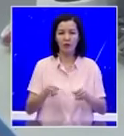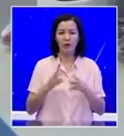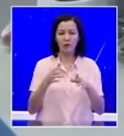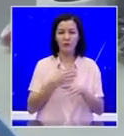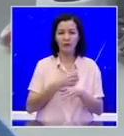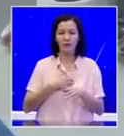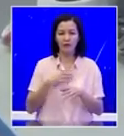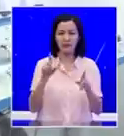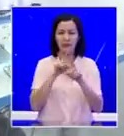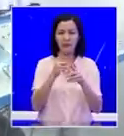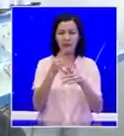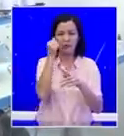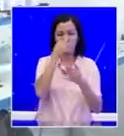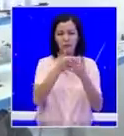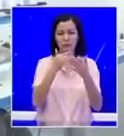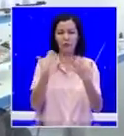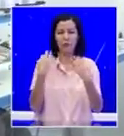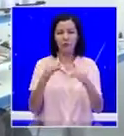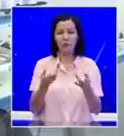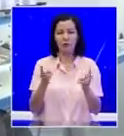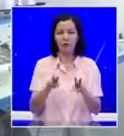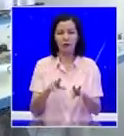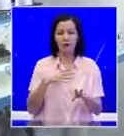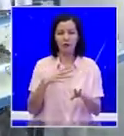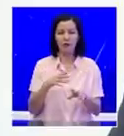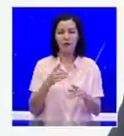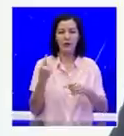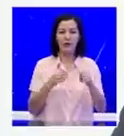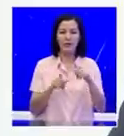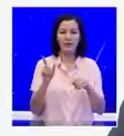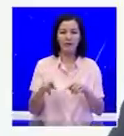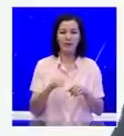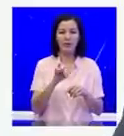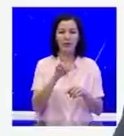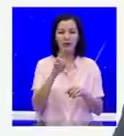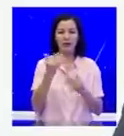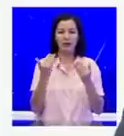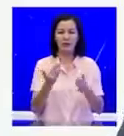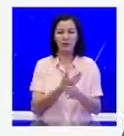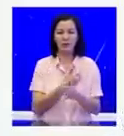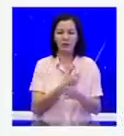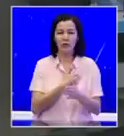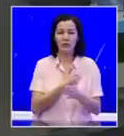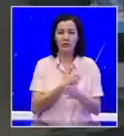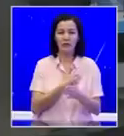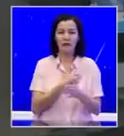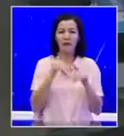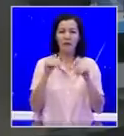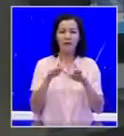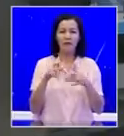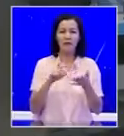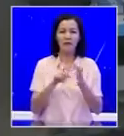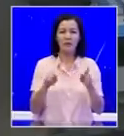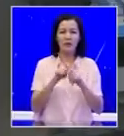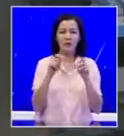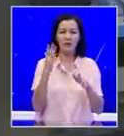Бұл ғимарат бір жыл бұрын бос тұрған. Талдықорғандық кәсіпкер Жарылқасын Болатұлы қазіргі сұранысты тап басып тігін цех ашты. 50